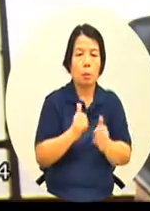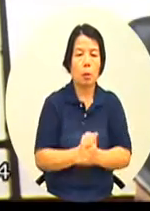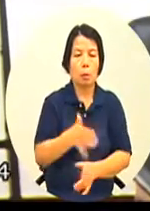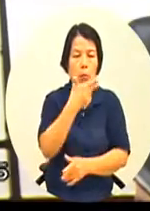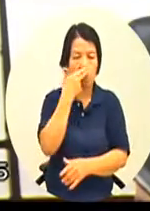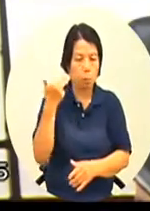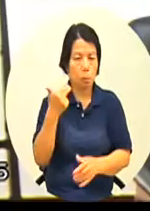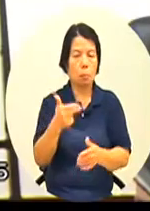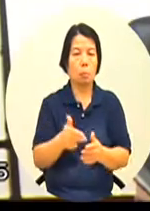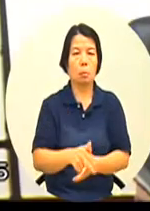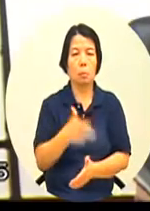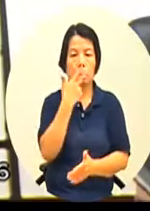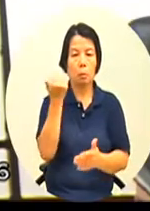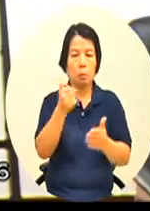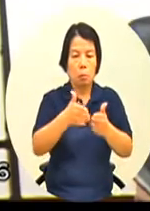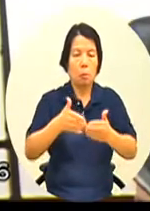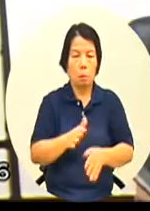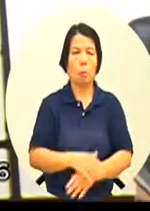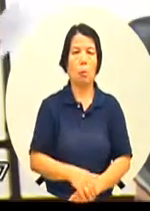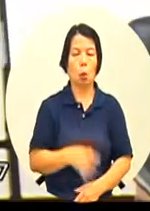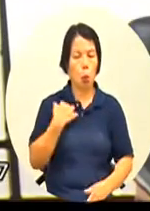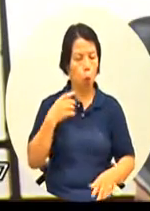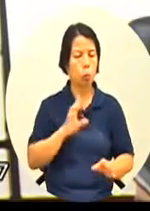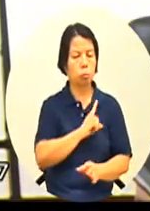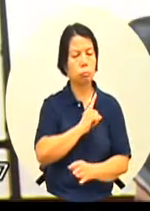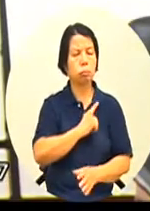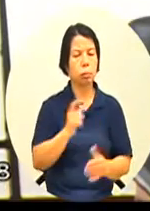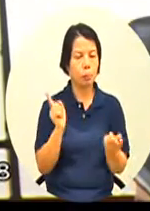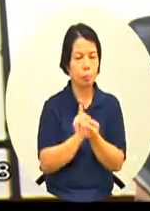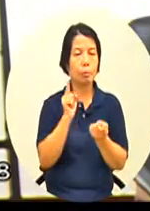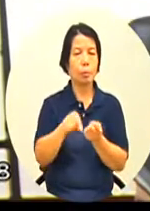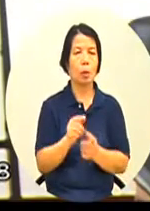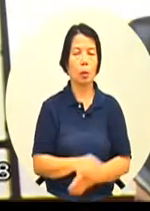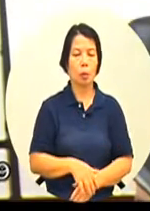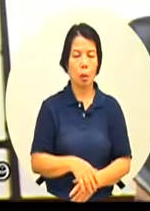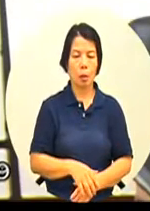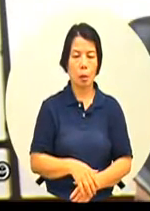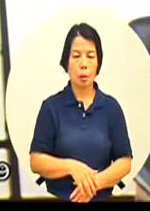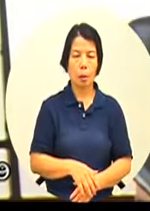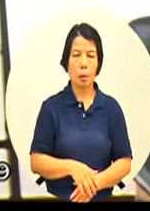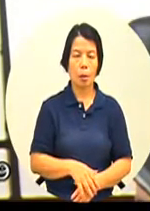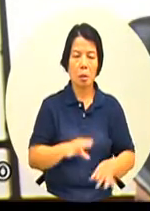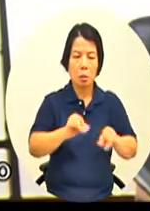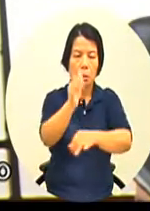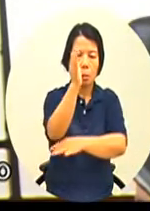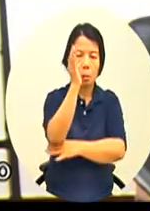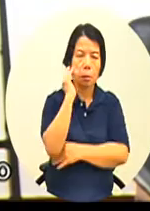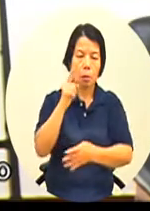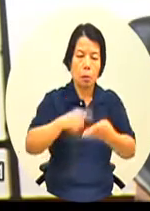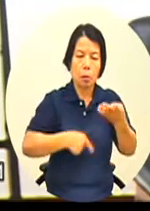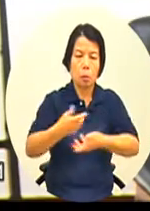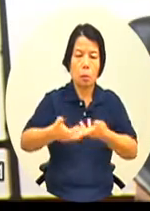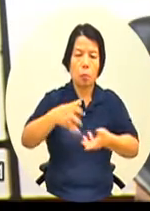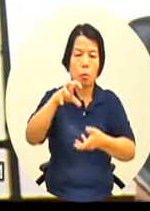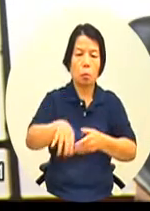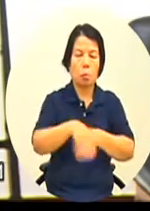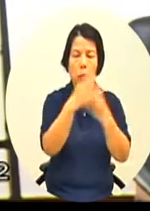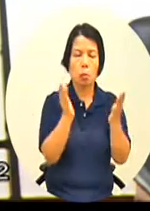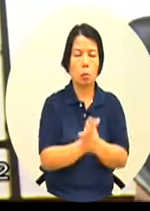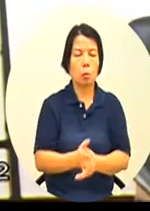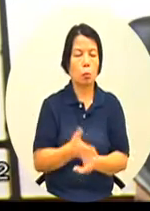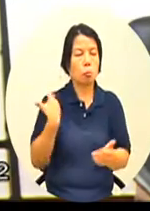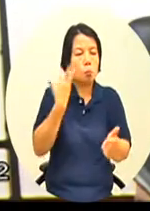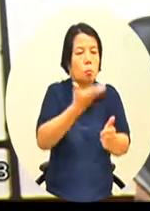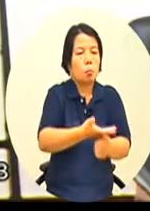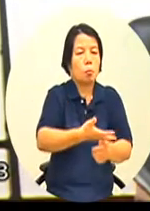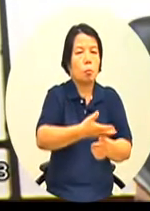利啦，这是我自己遇到的问题啦。不过确实我在地震事务所看到的好像都是代书在代办比较多啦，那像这个是